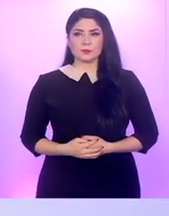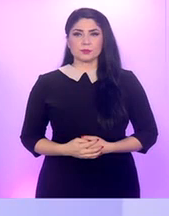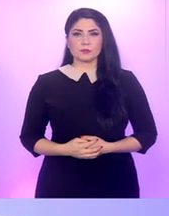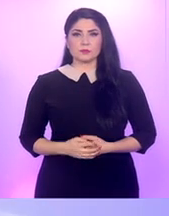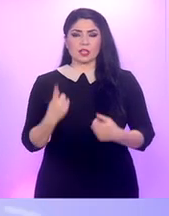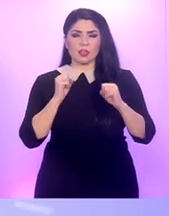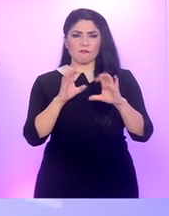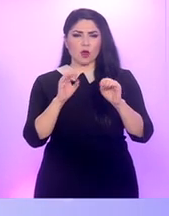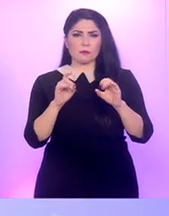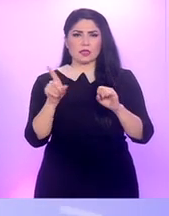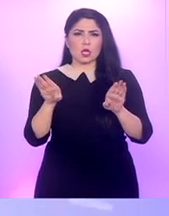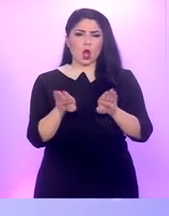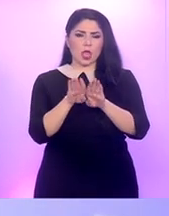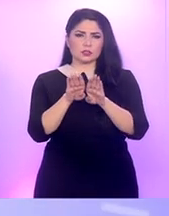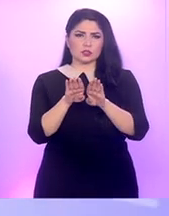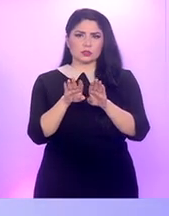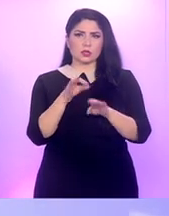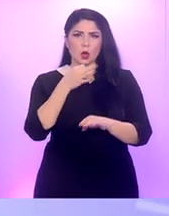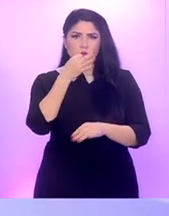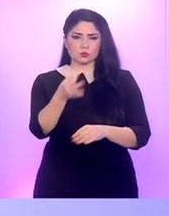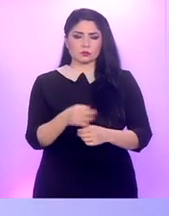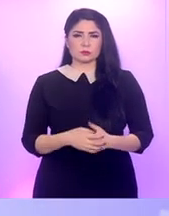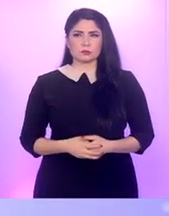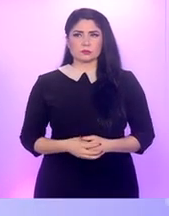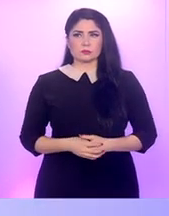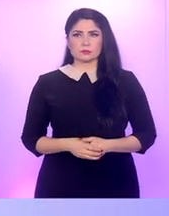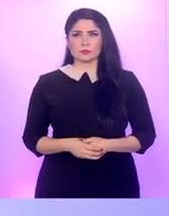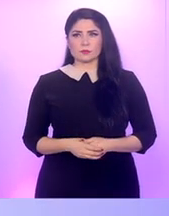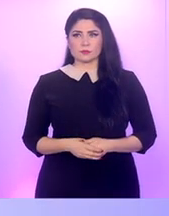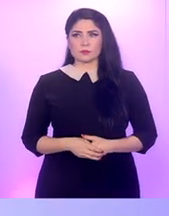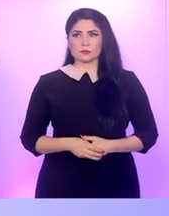surse citate chiar de către colegii noștri, ar